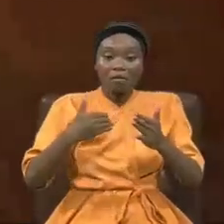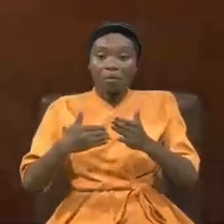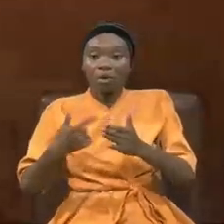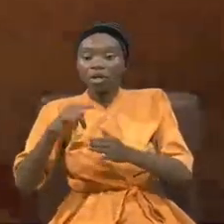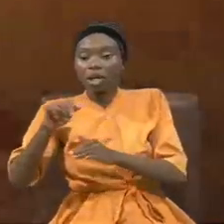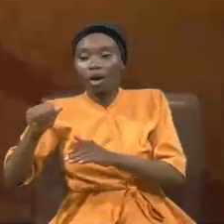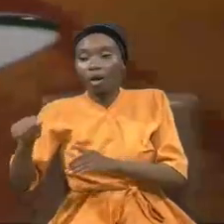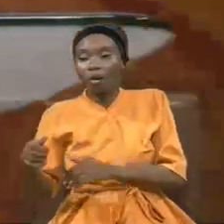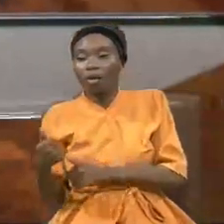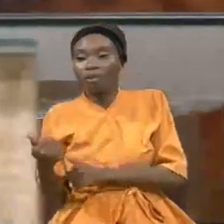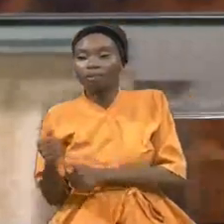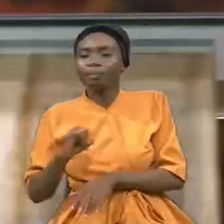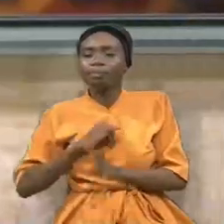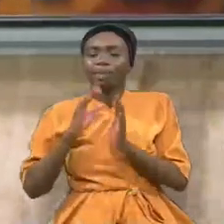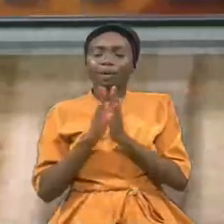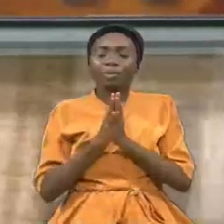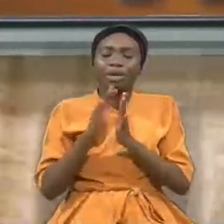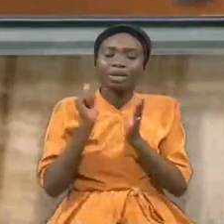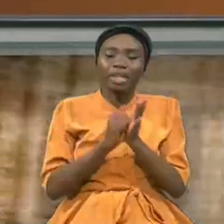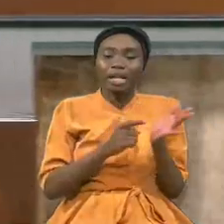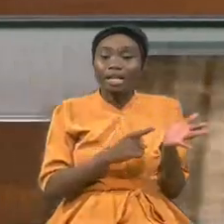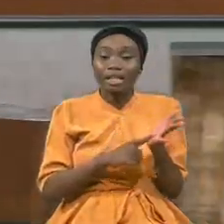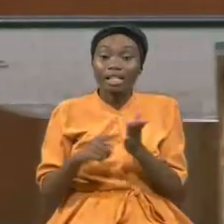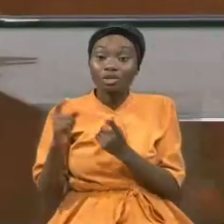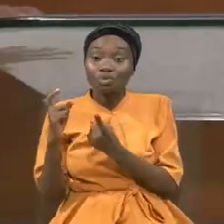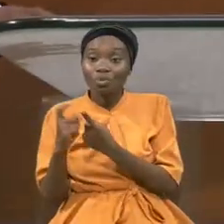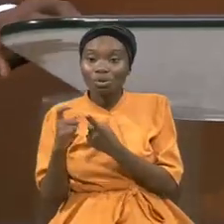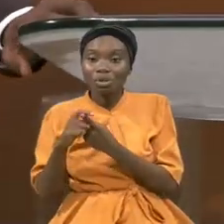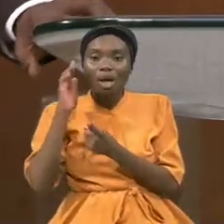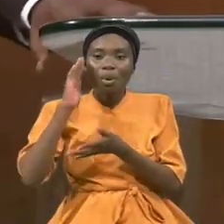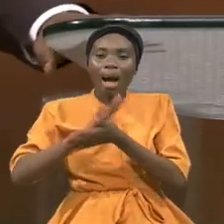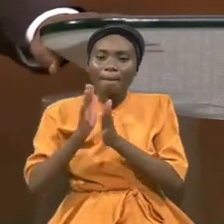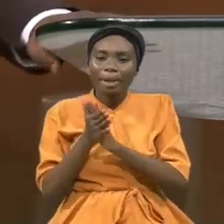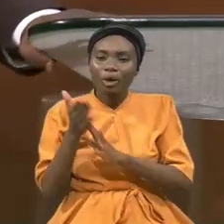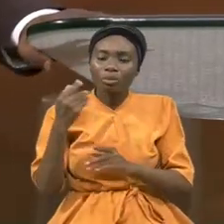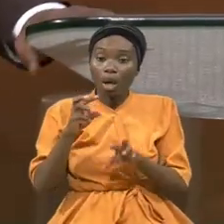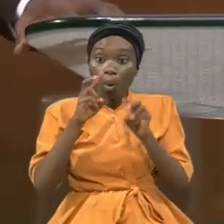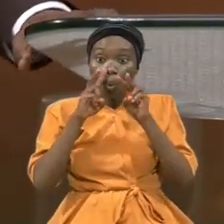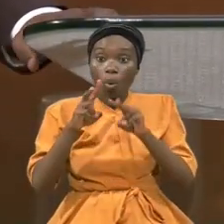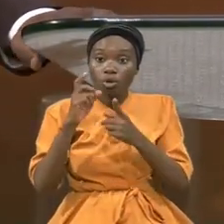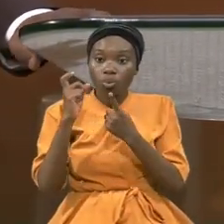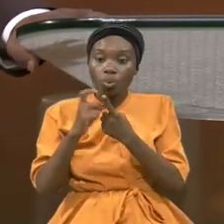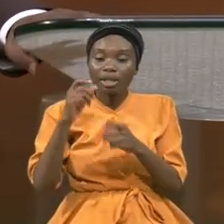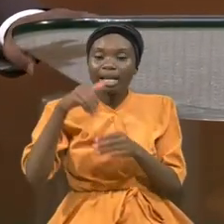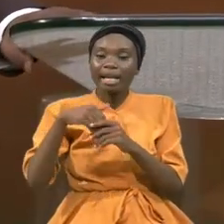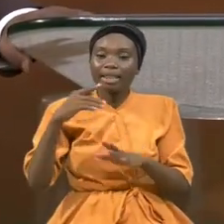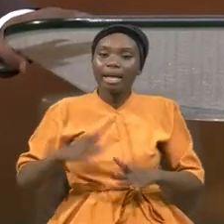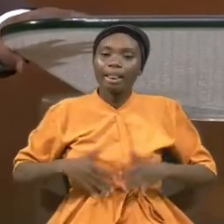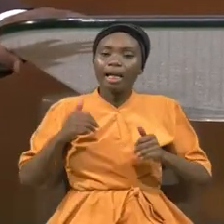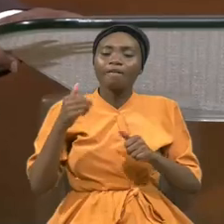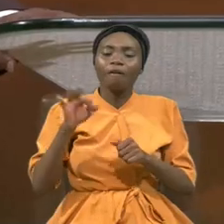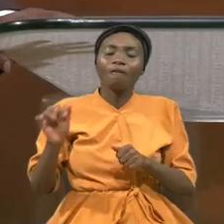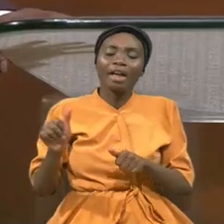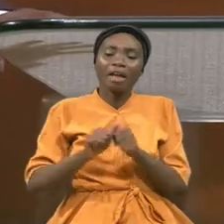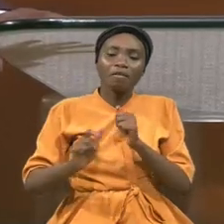une autre personne à une autre. Je prie que ces paroles deviennent le mot d'ordre dans la